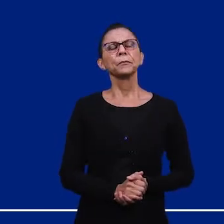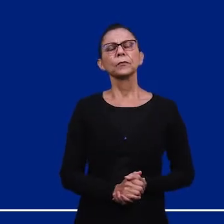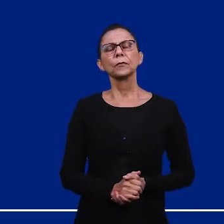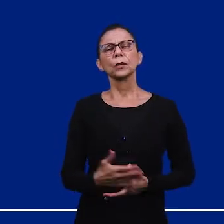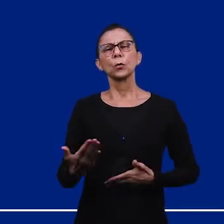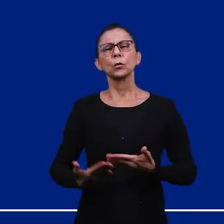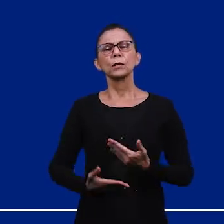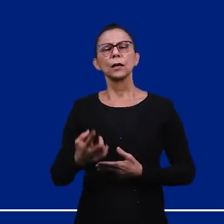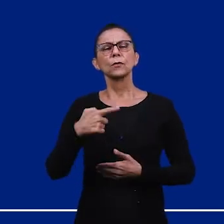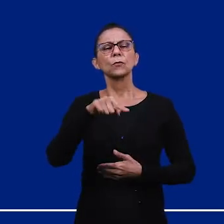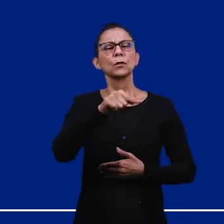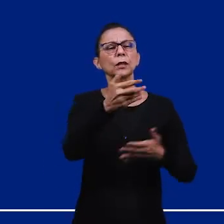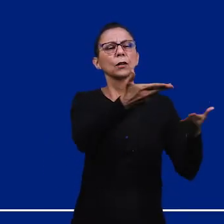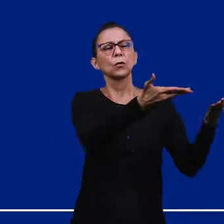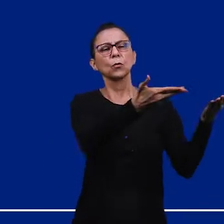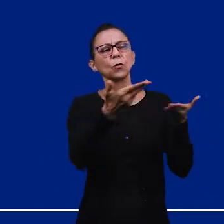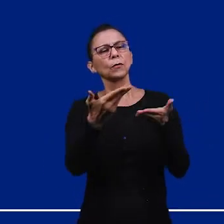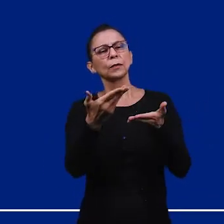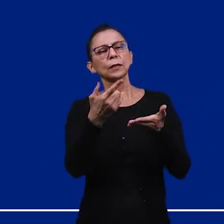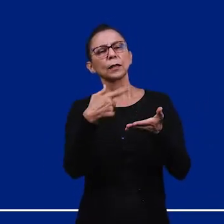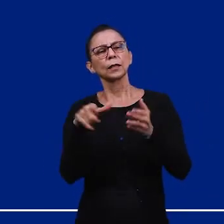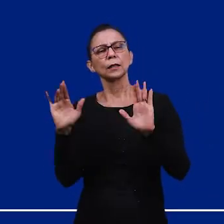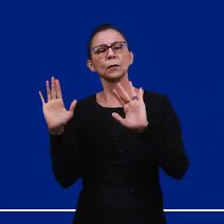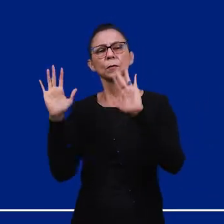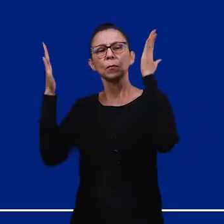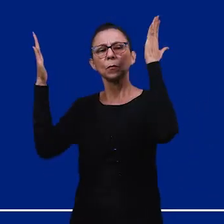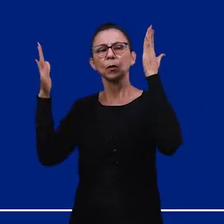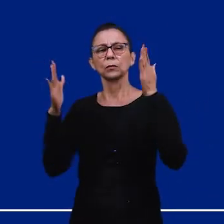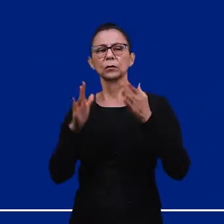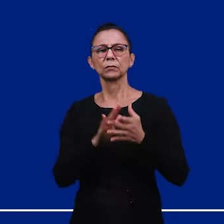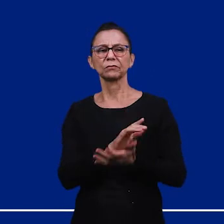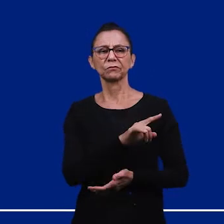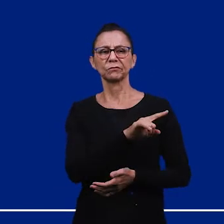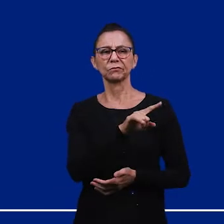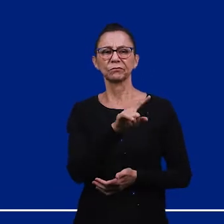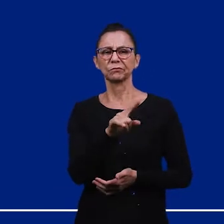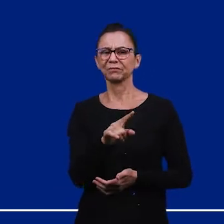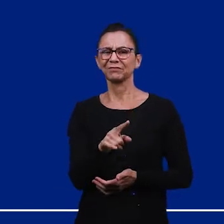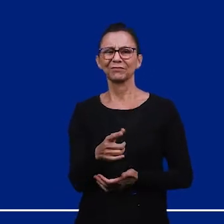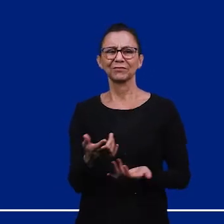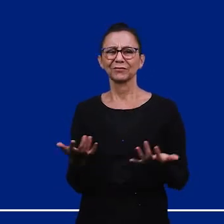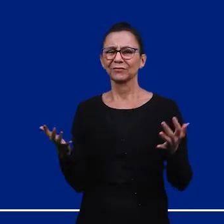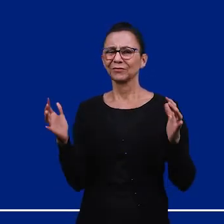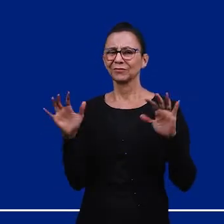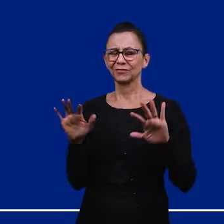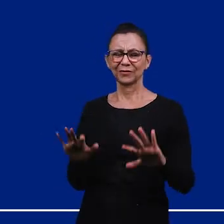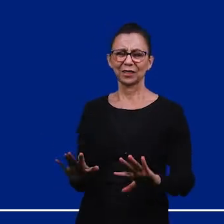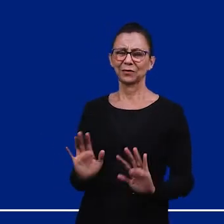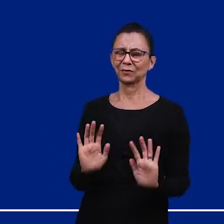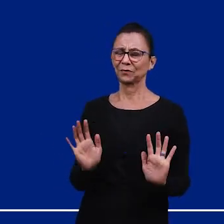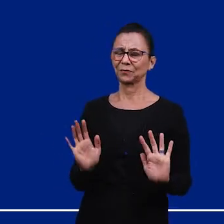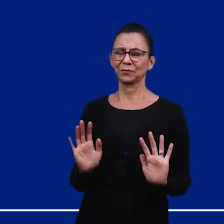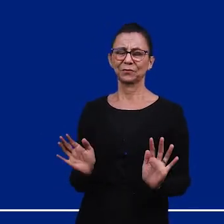3, qui dit « Il a envoyé ses serviteurs appeler les invités pour les noces.